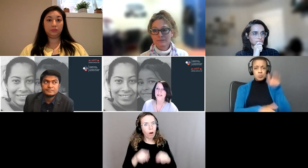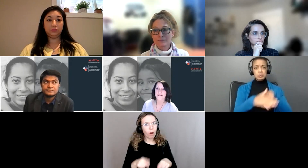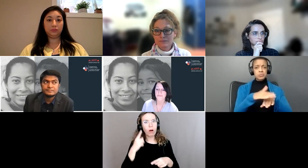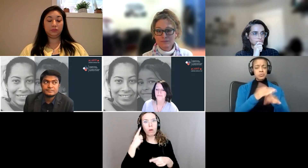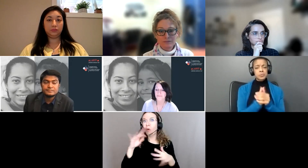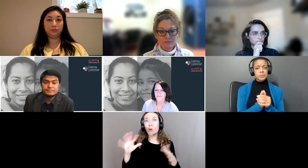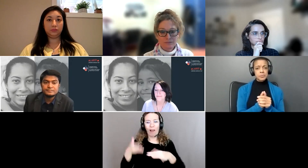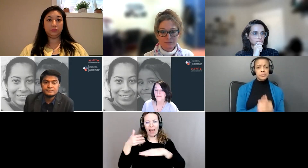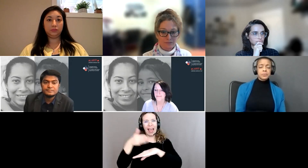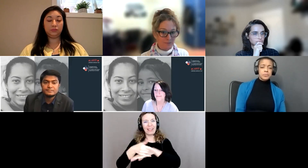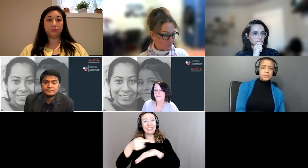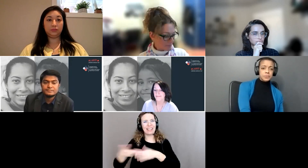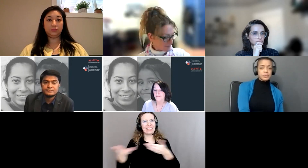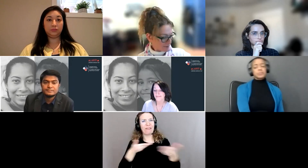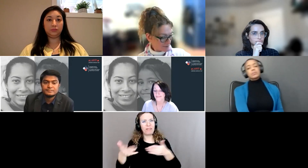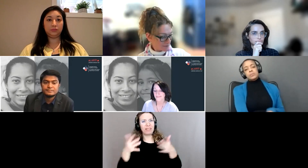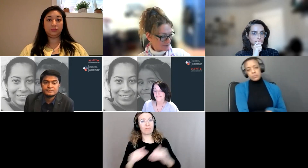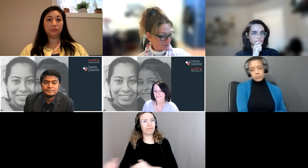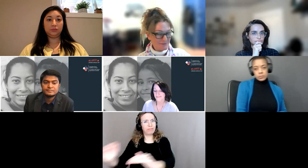l'accès aux services.